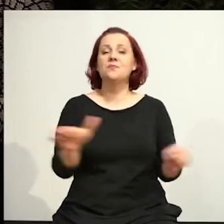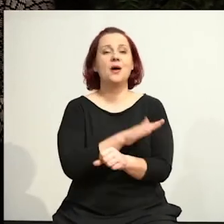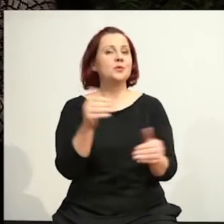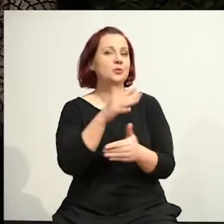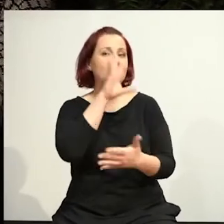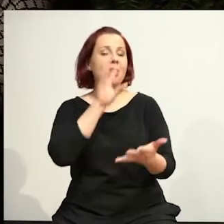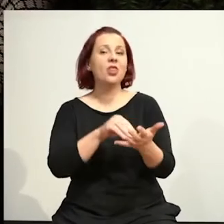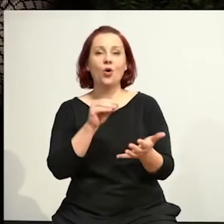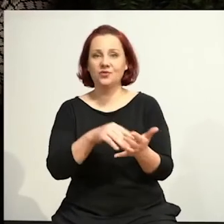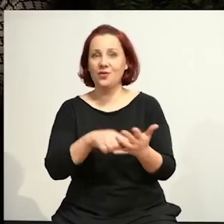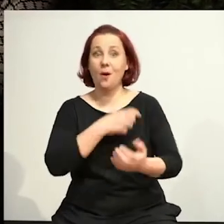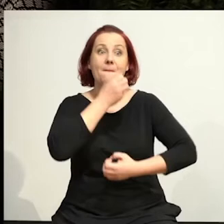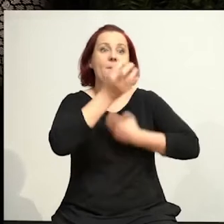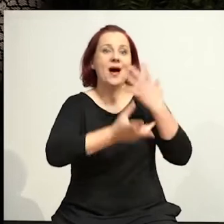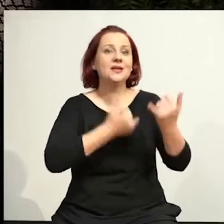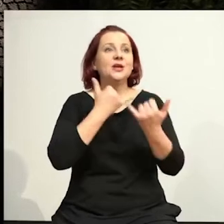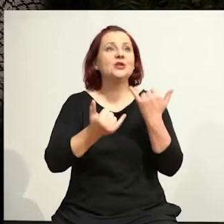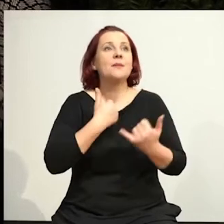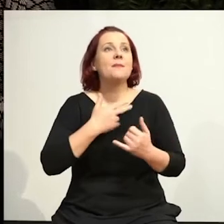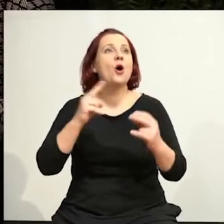wyłącznie, kiedy mamy kontakt z jakimś